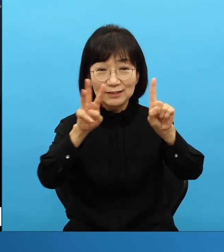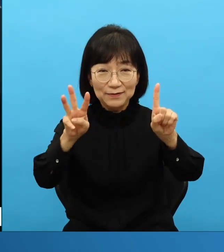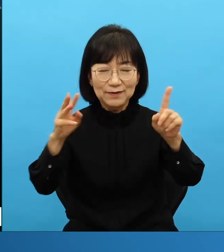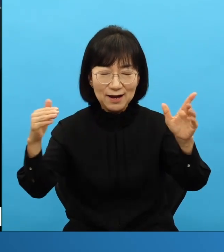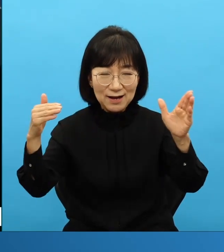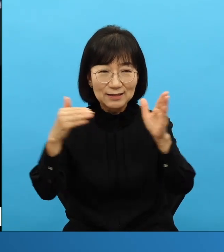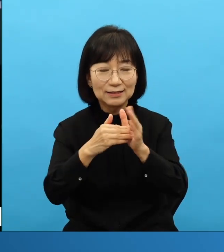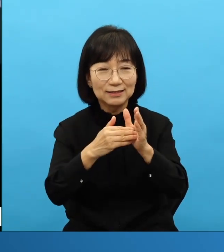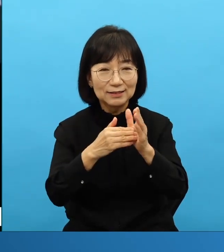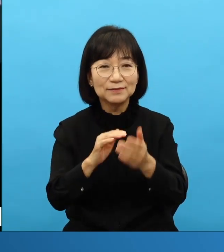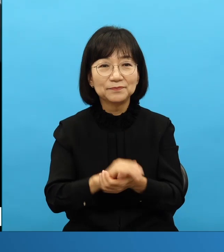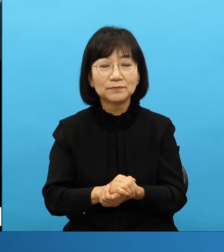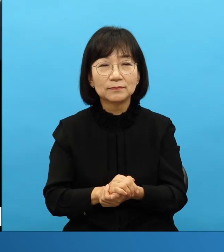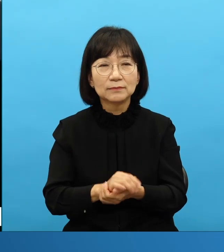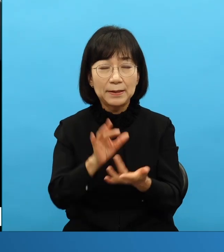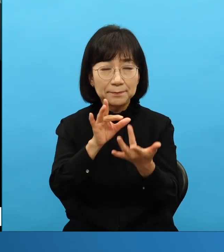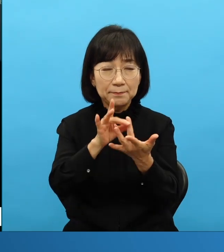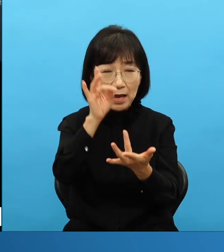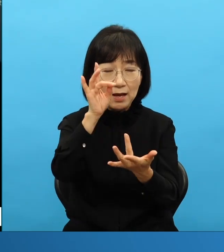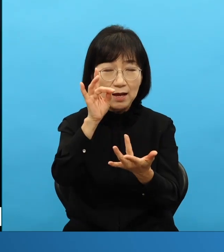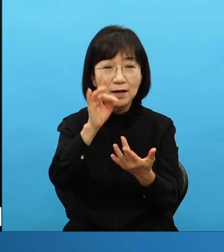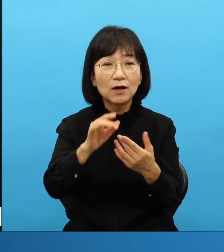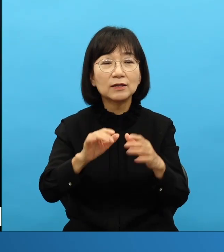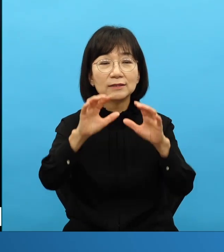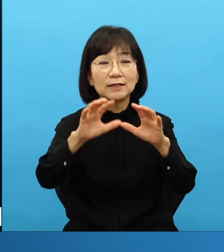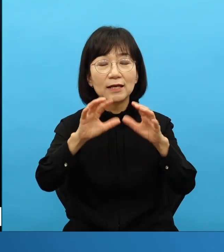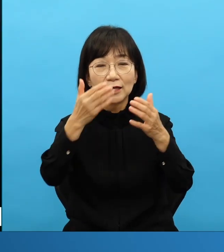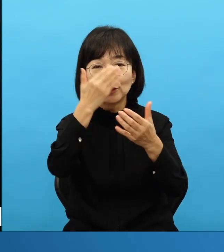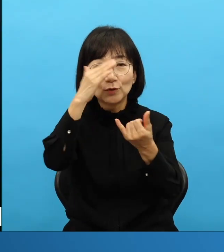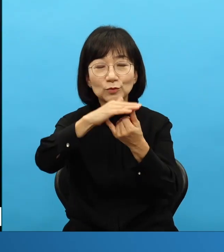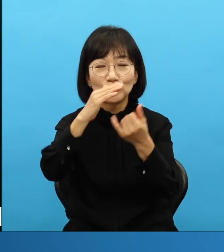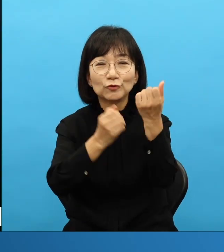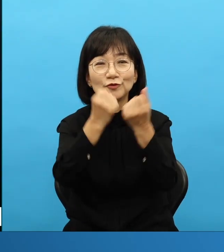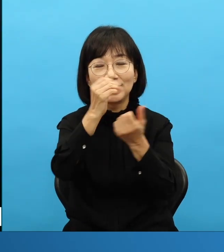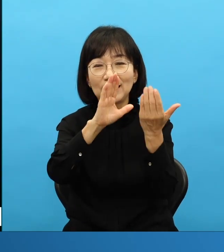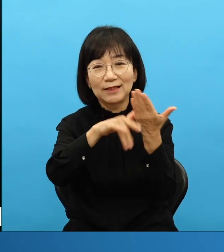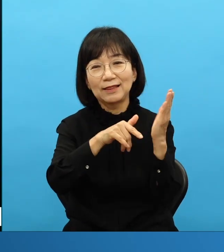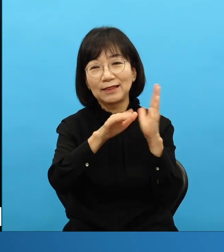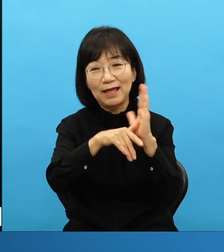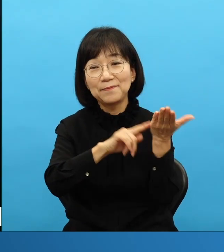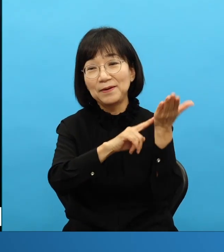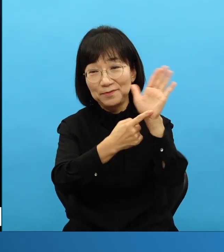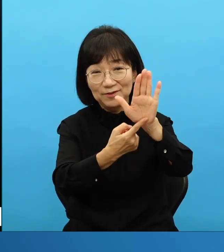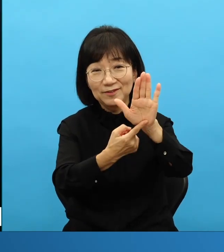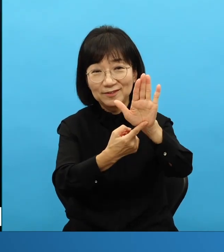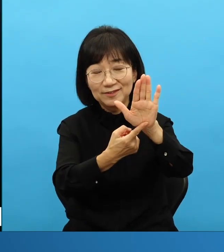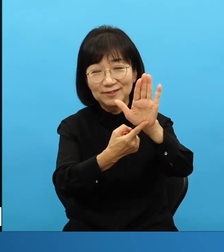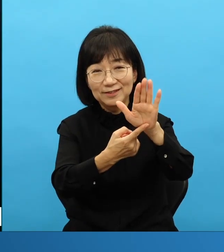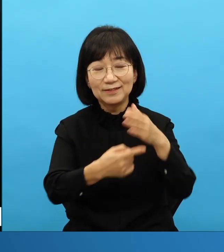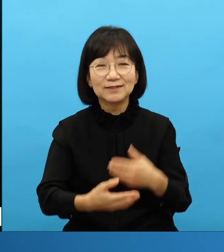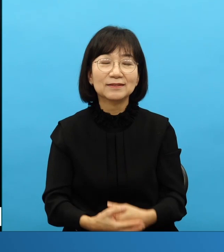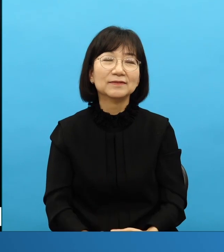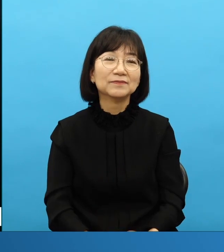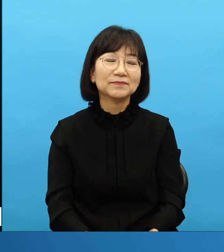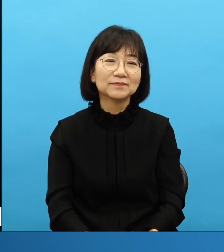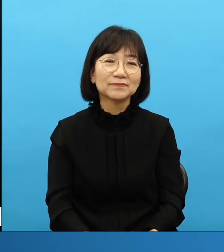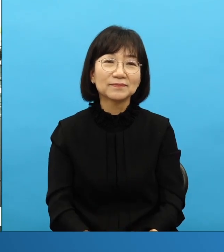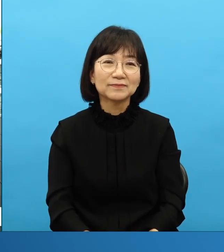본선은 세계청소년수련회에서 진행됩니다. 자세한 내용은 위아.kr에서 확인할 수